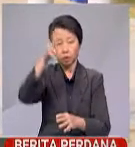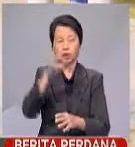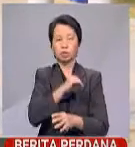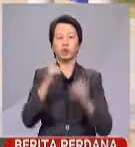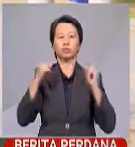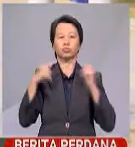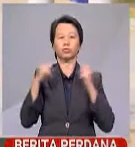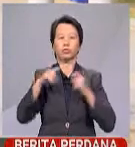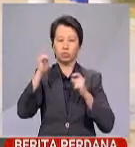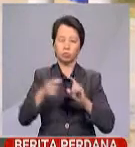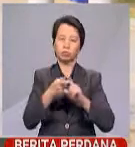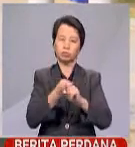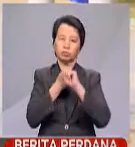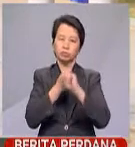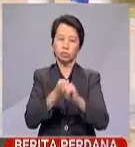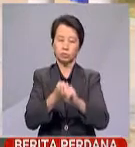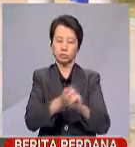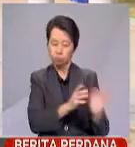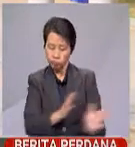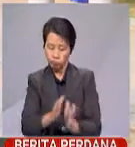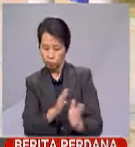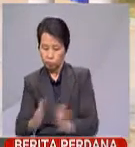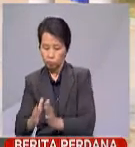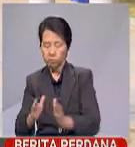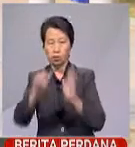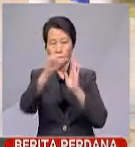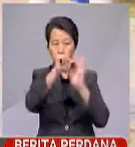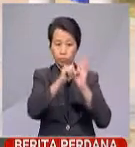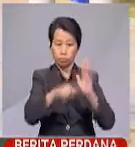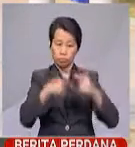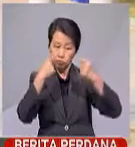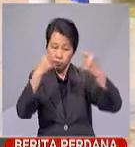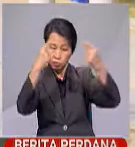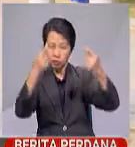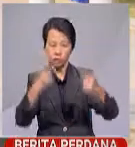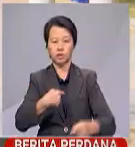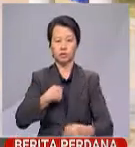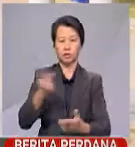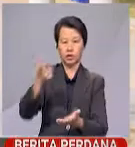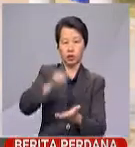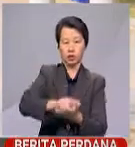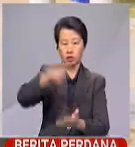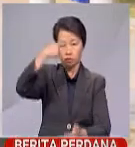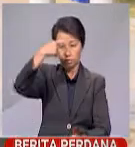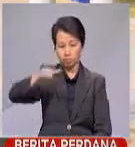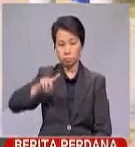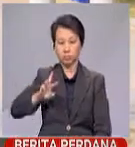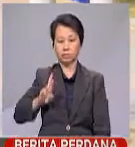swasta perlu berganding bahu bagi merealisasikan agenda tersebut. Kamarudin Abdullah, RTM.